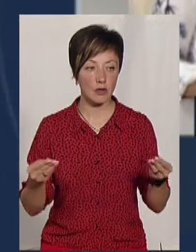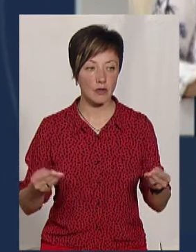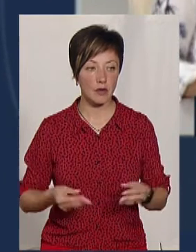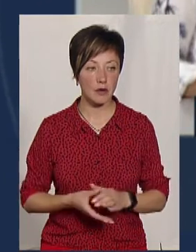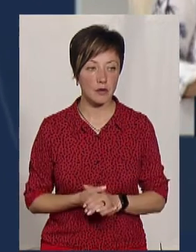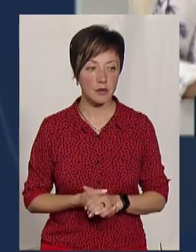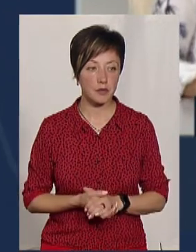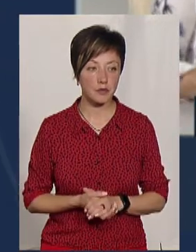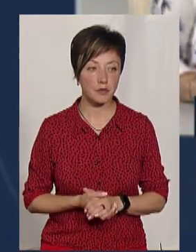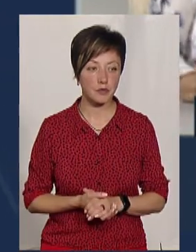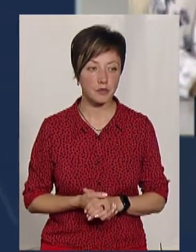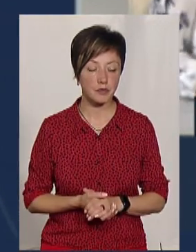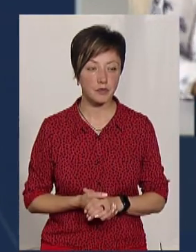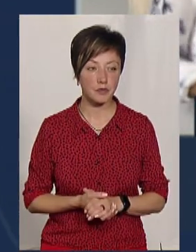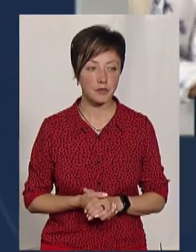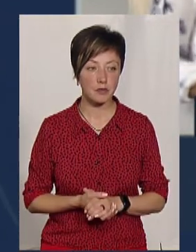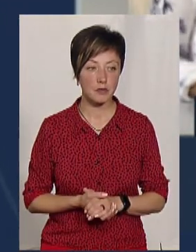видавали.